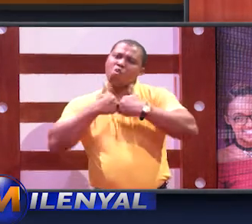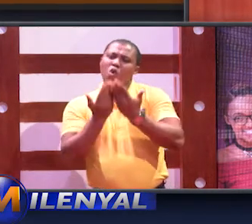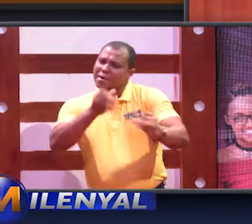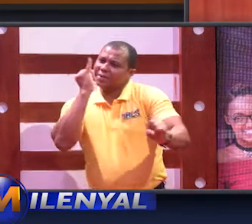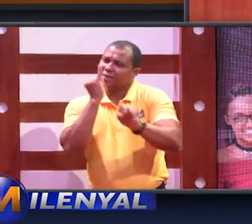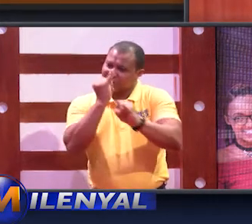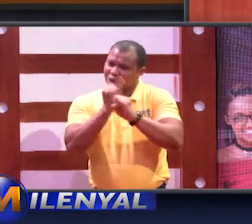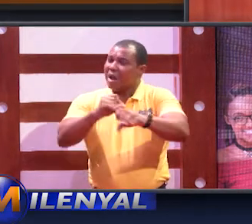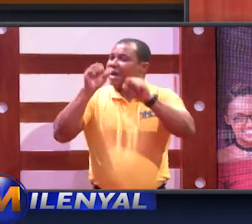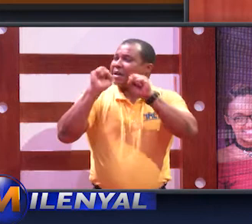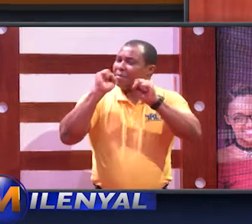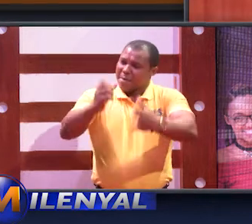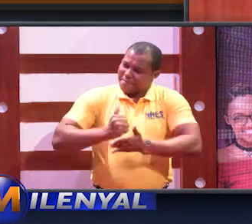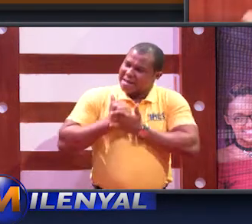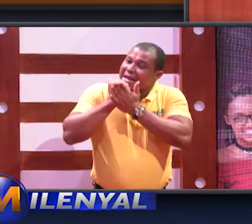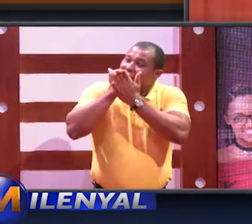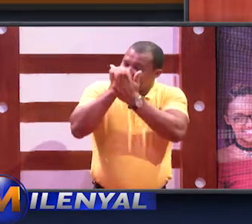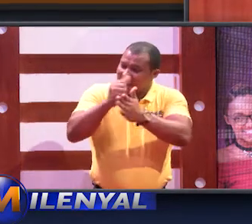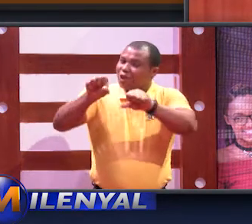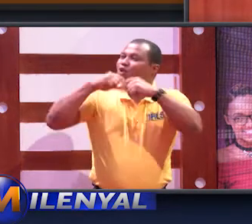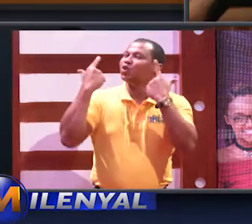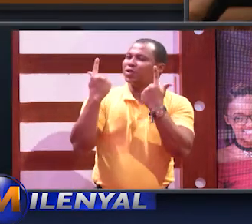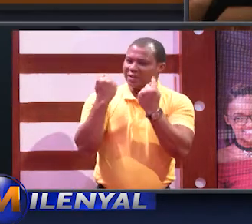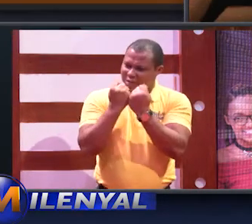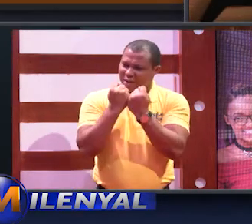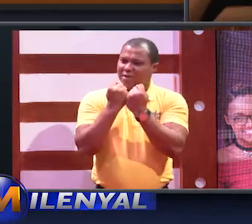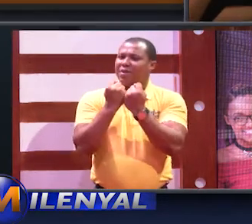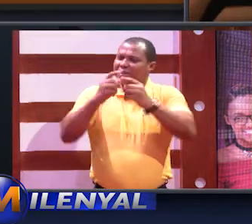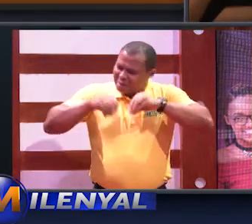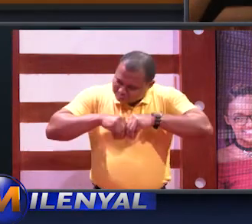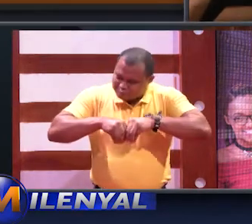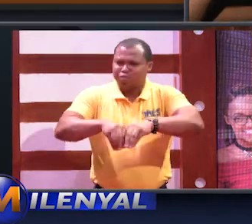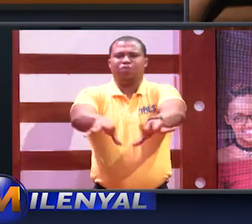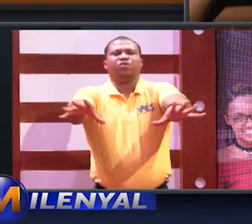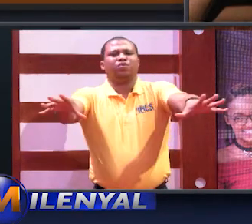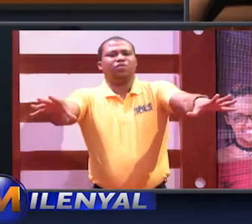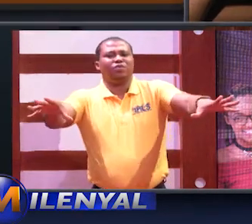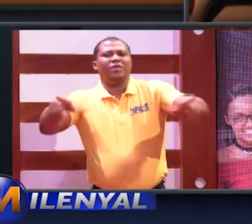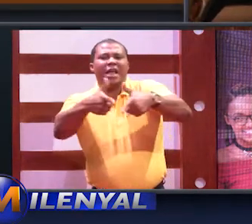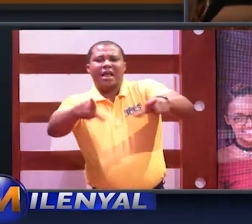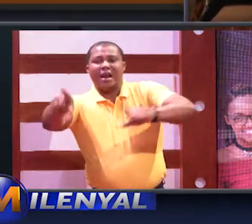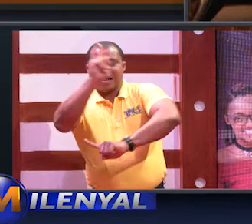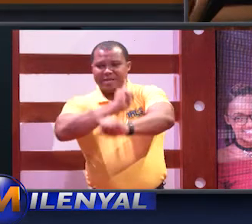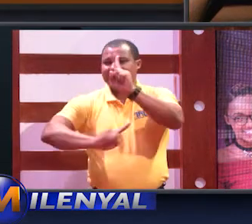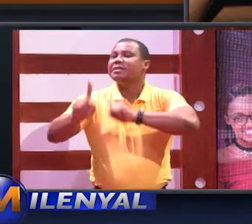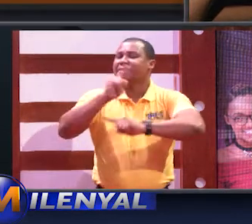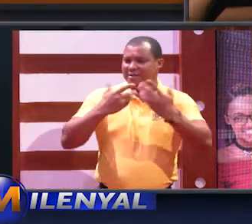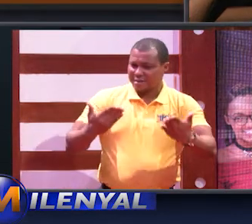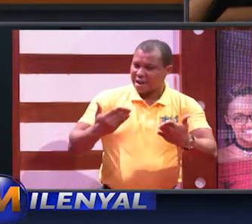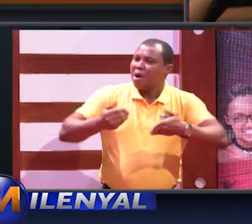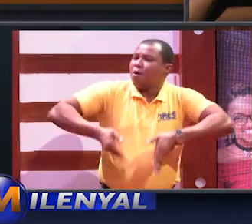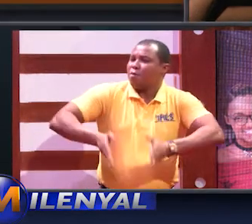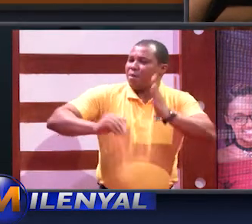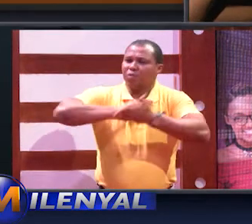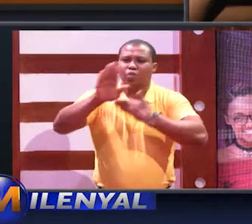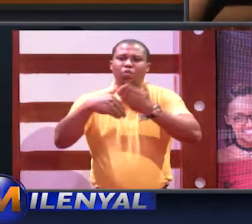bien que nous arrivons là quand même pour nous étonner parce que c'est objectif non, c'est mission non. Donc, même lorsque promotion ça et génération